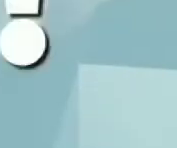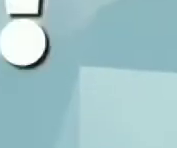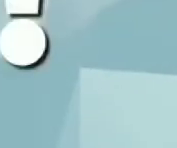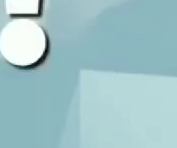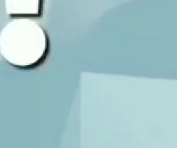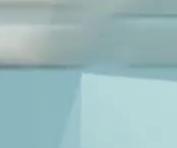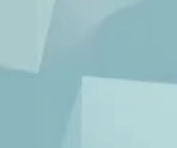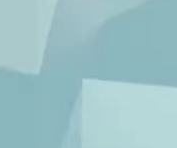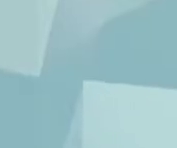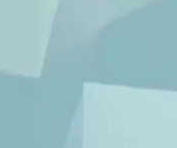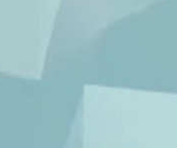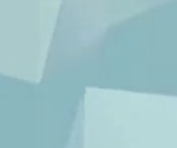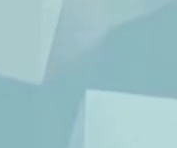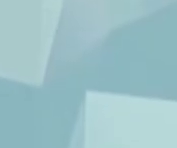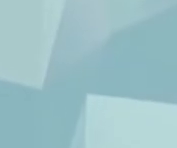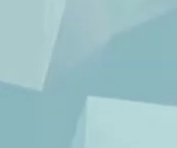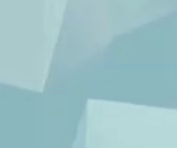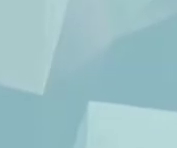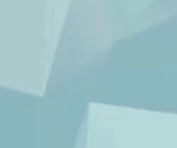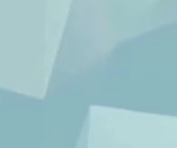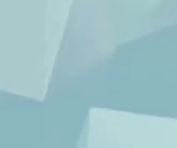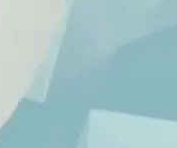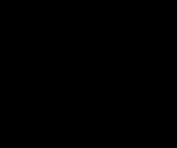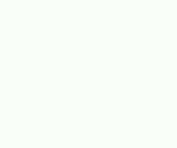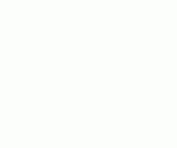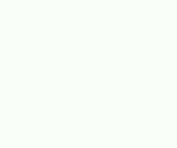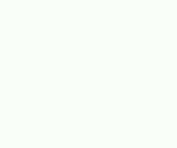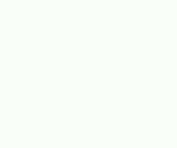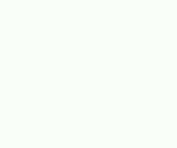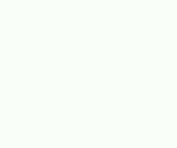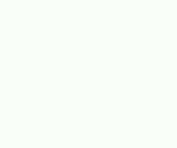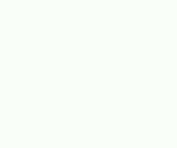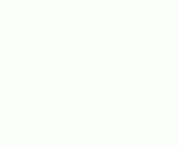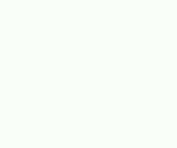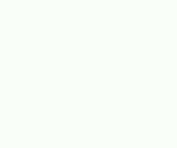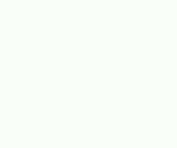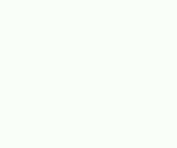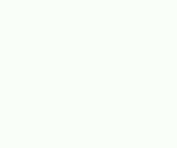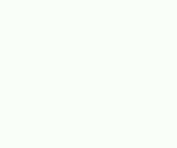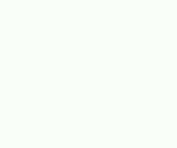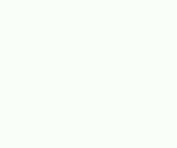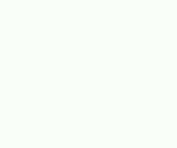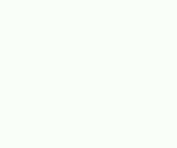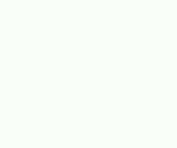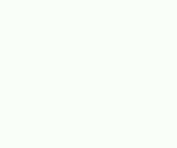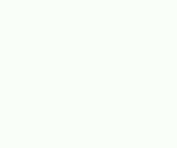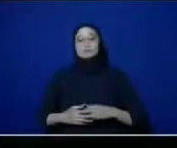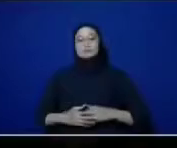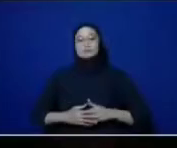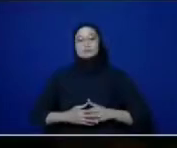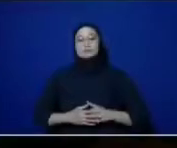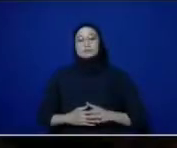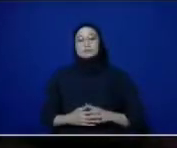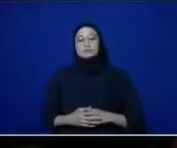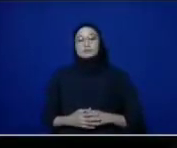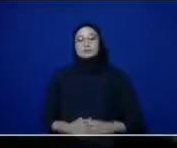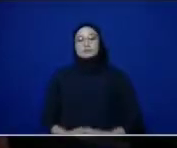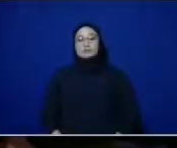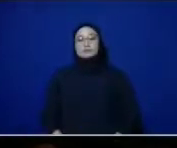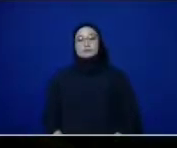Ayo ke TPS, Rabu 17 April 2019. Pemilih berdaulat, negara kuat.